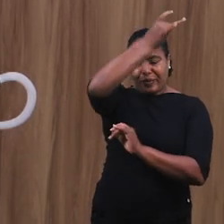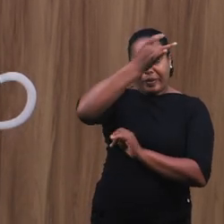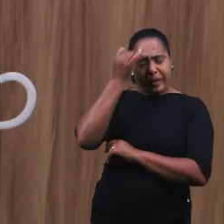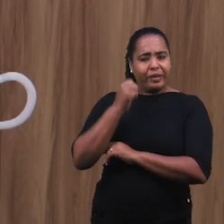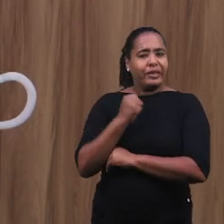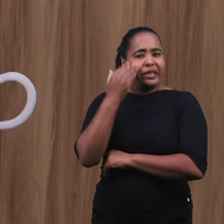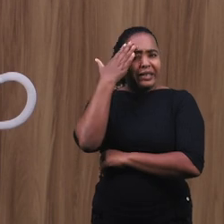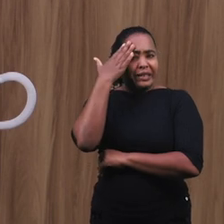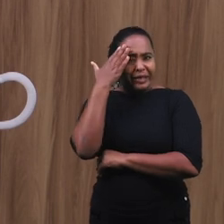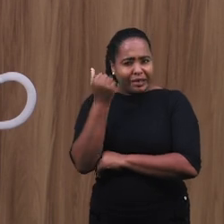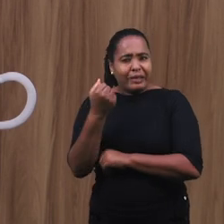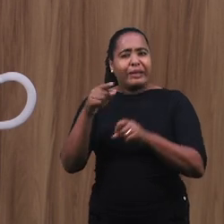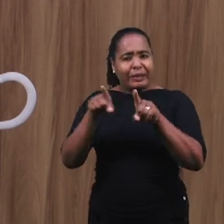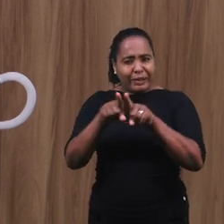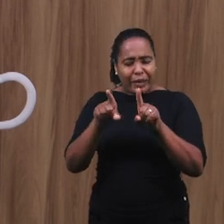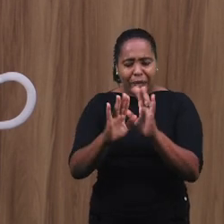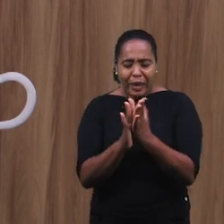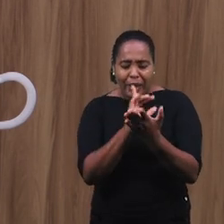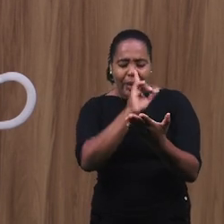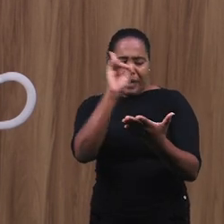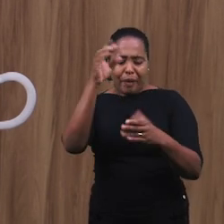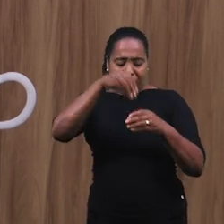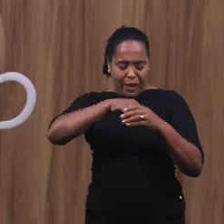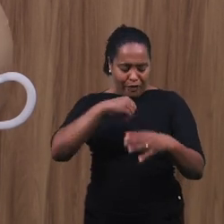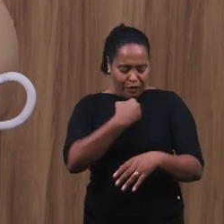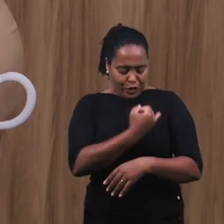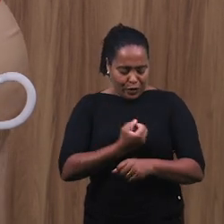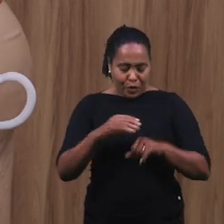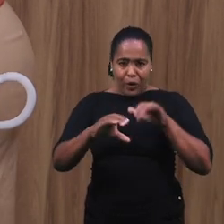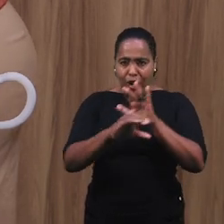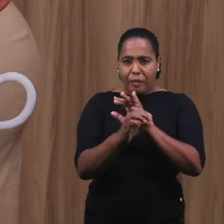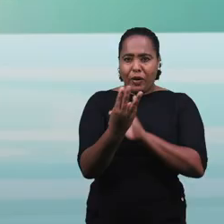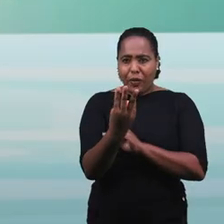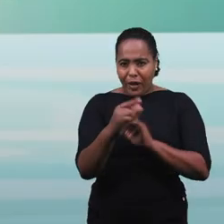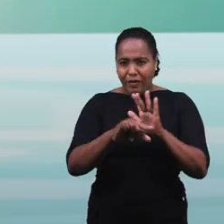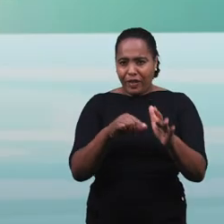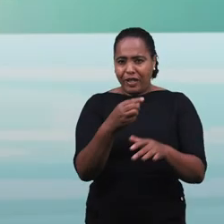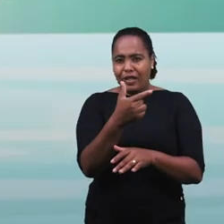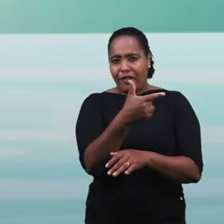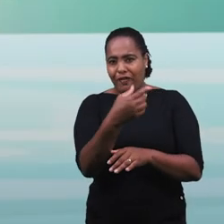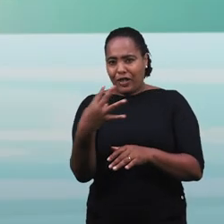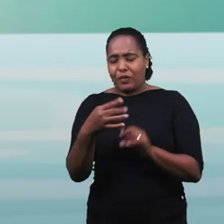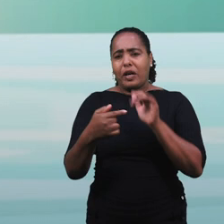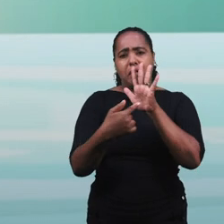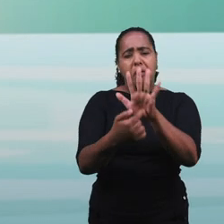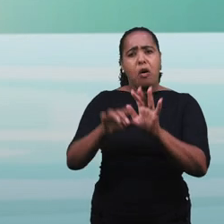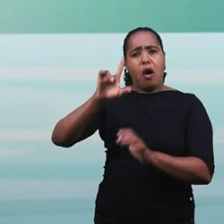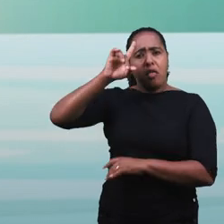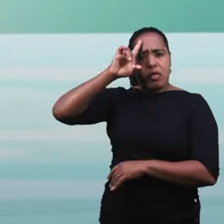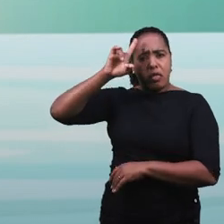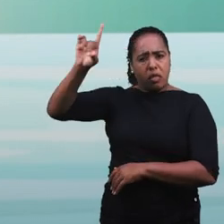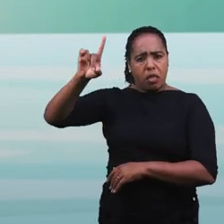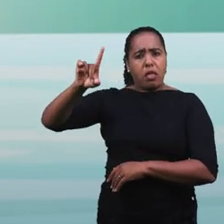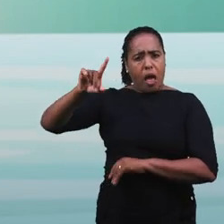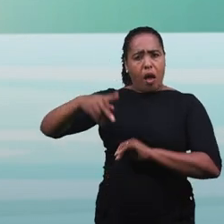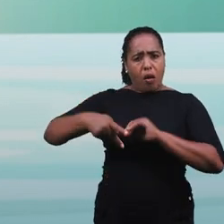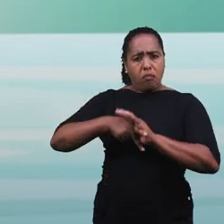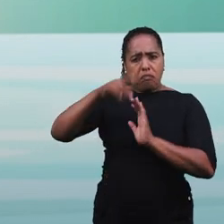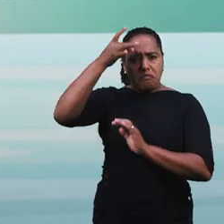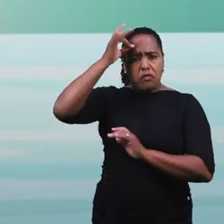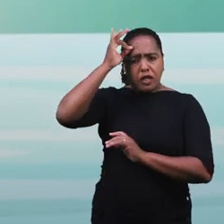parole, en Jean 4, 24, nous dit, Dieu est esprit, et il est important que ceux